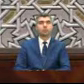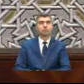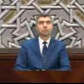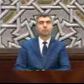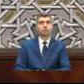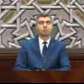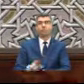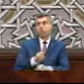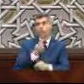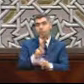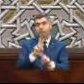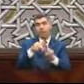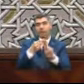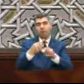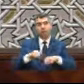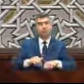تفضل سيدنا.